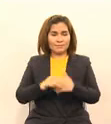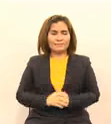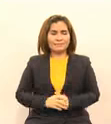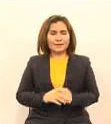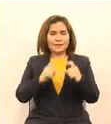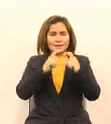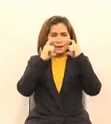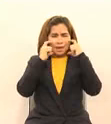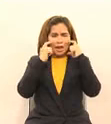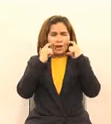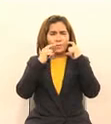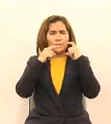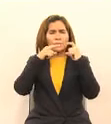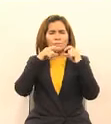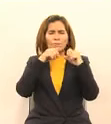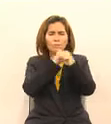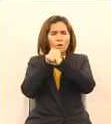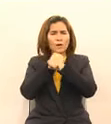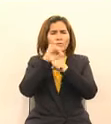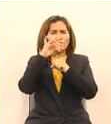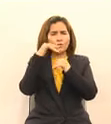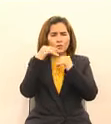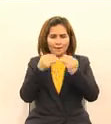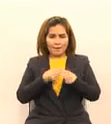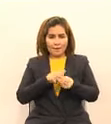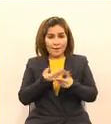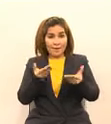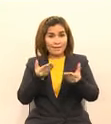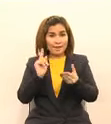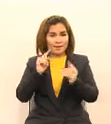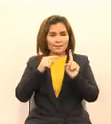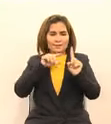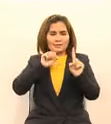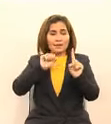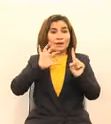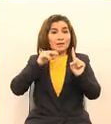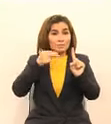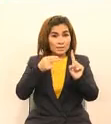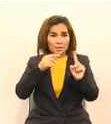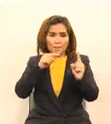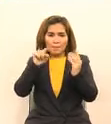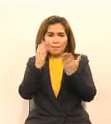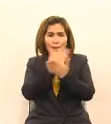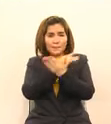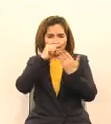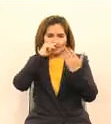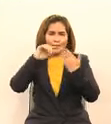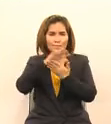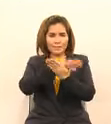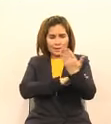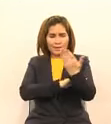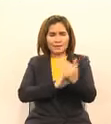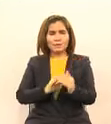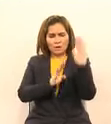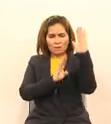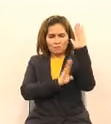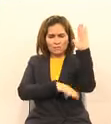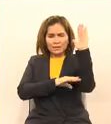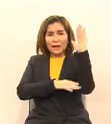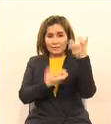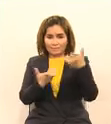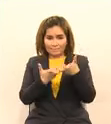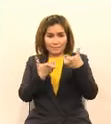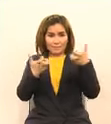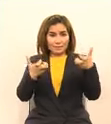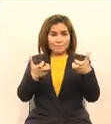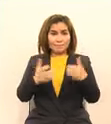ากากกันฝุ่นนะครับเรายังแจกให้อีก 150,000 ชิ้นนะครับกระจายไปทั่วประเทศนะครับยกเว้นเขต12ก็คือภาคใต้ที่เราได้แจกไปแล้วนะ